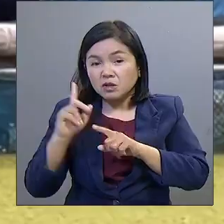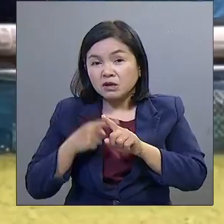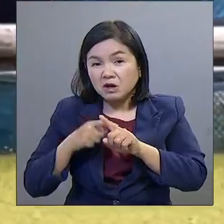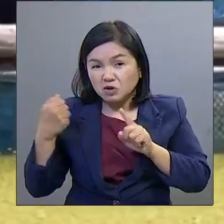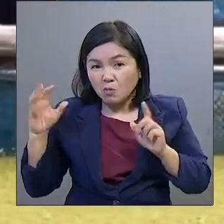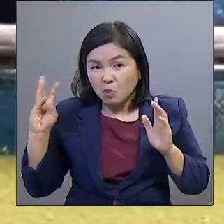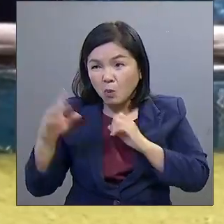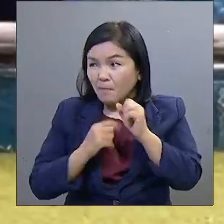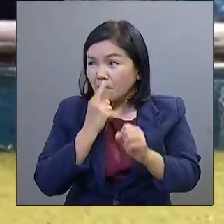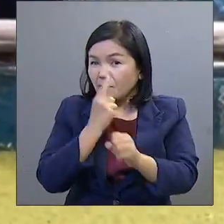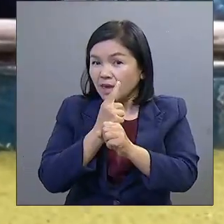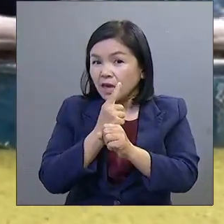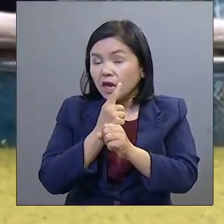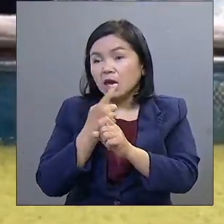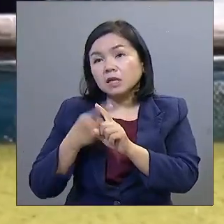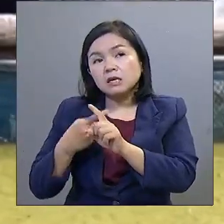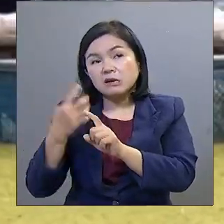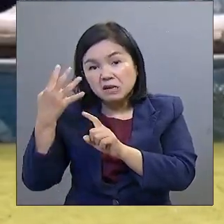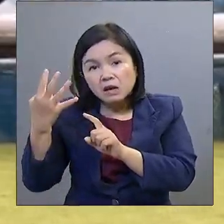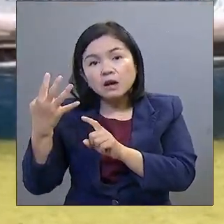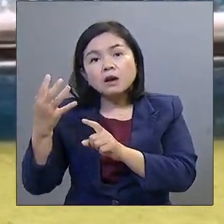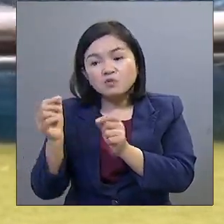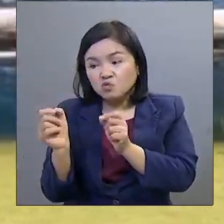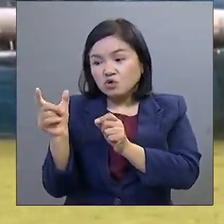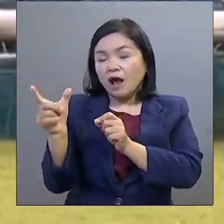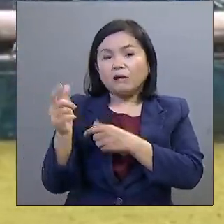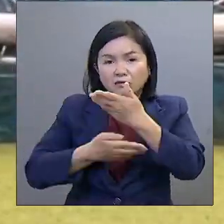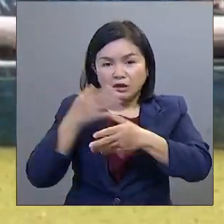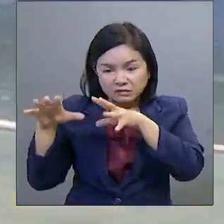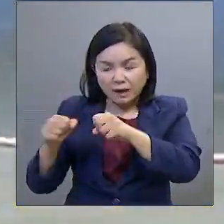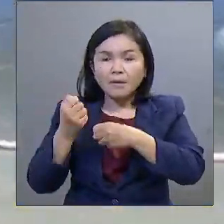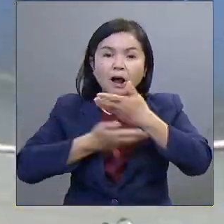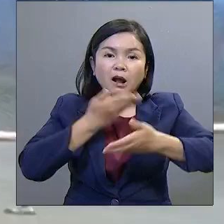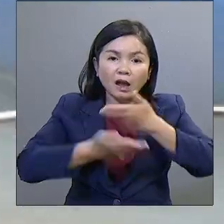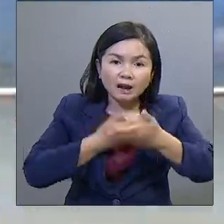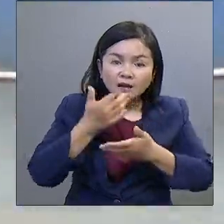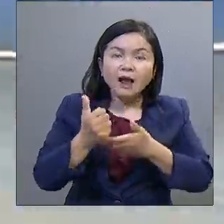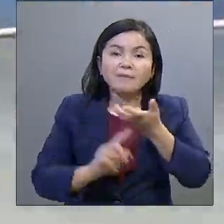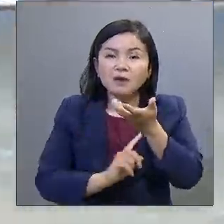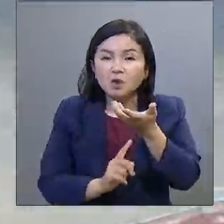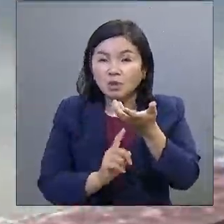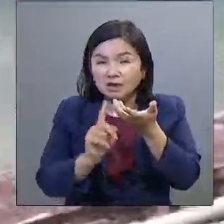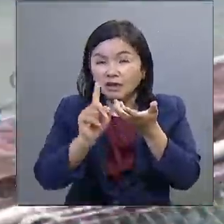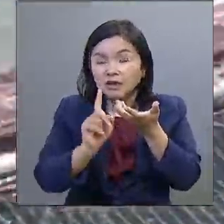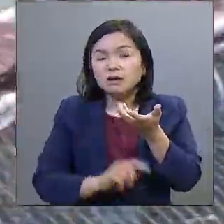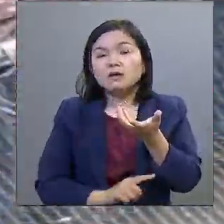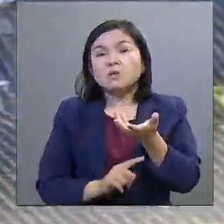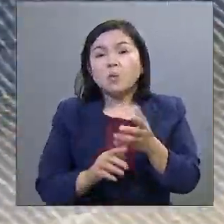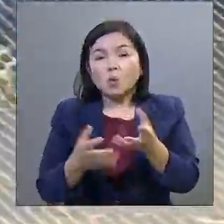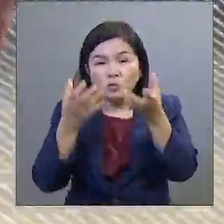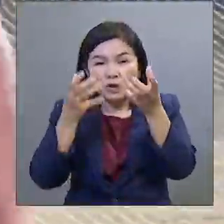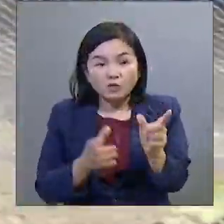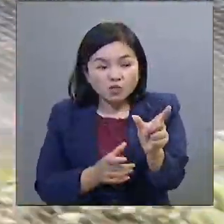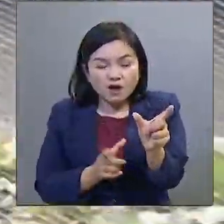นะนะ1ปี4เดือนนะคุณผู้ชมกว่าจะได้ขนาดที่ตลาดต้องการนะคะน้ำหนักมีตั้งแต่ครึ่งกิโลกรัมไปจนถึงน้ำหนัก1กิโลกรัม